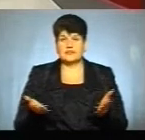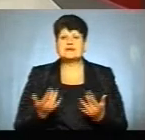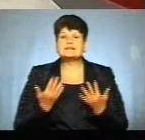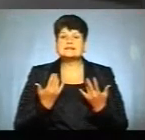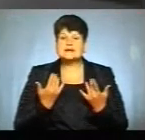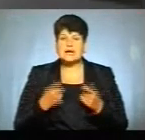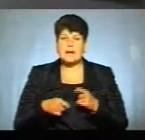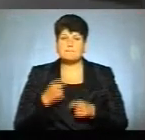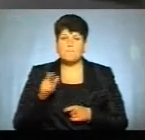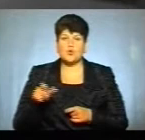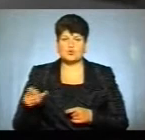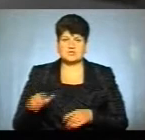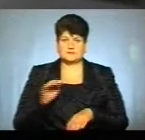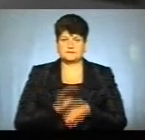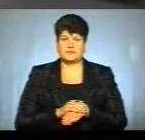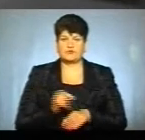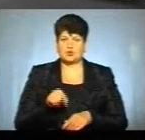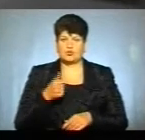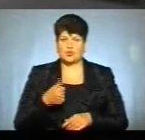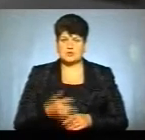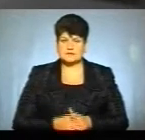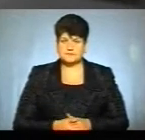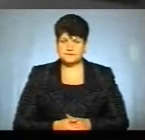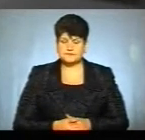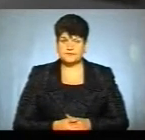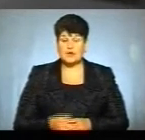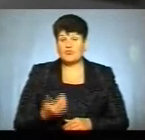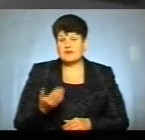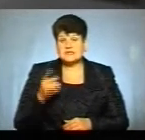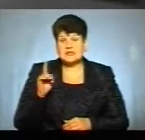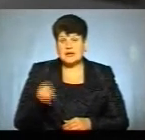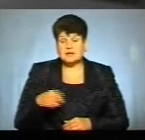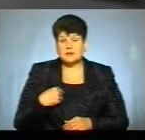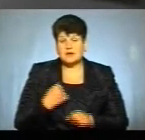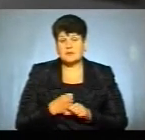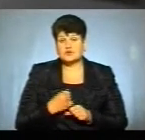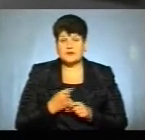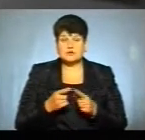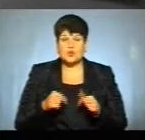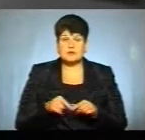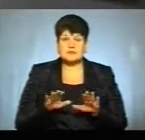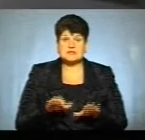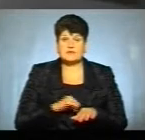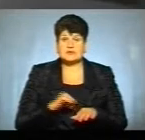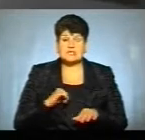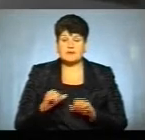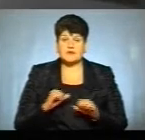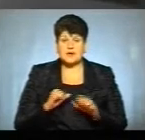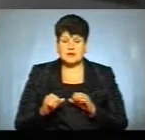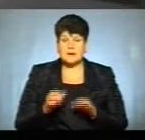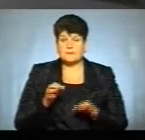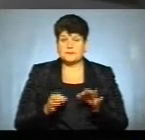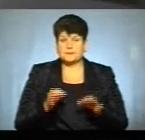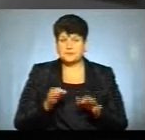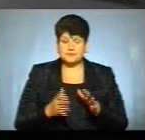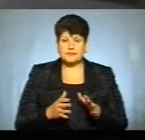порушників зафіксували цього року? Ну, ви знаєте, ми напрацювали разом з органами місцевого самоврядування і правоохоронними